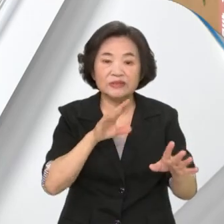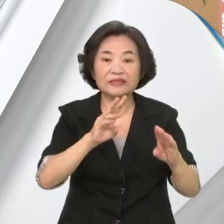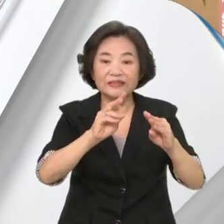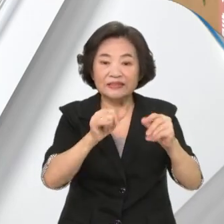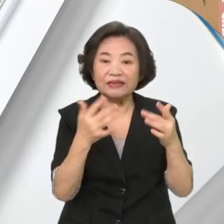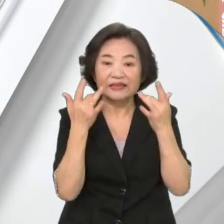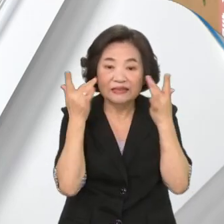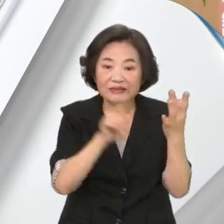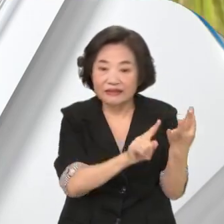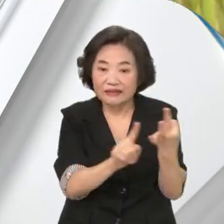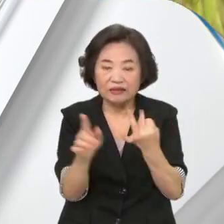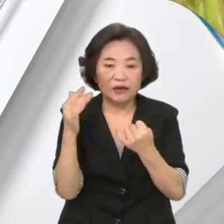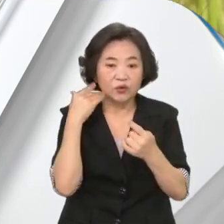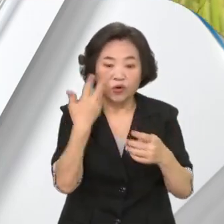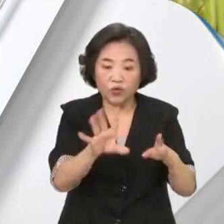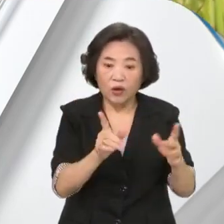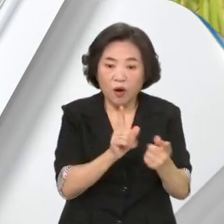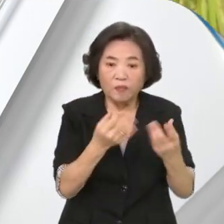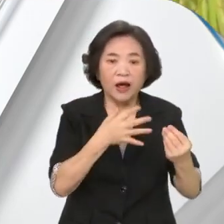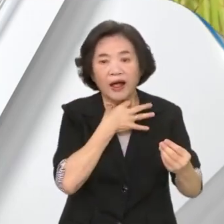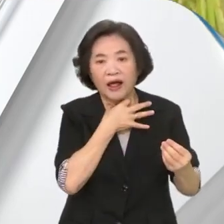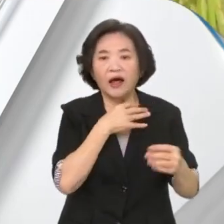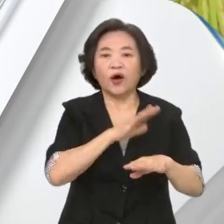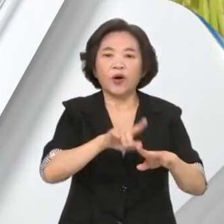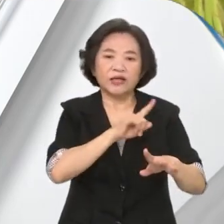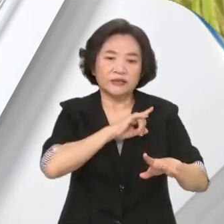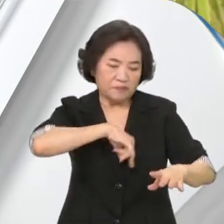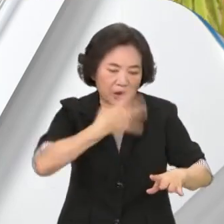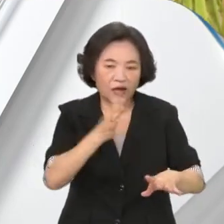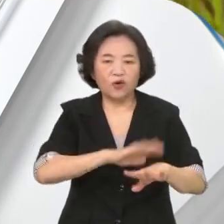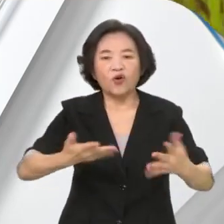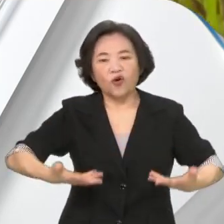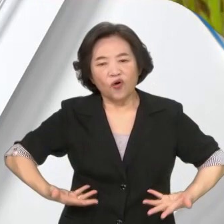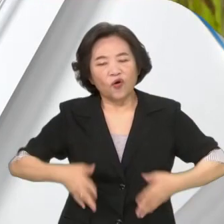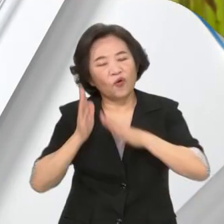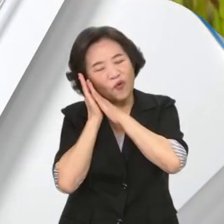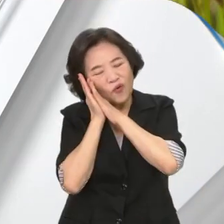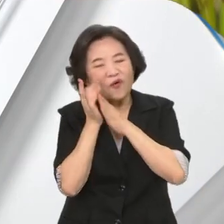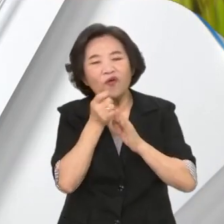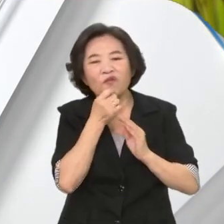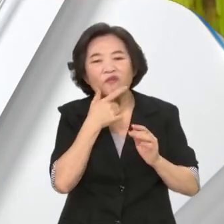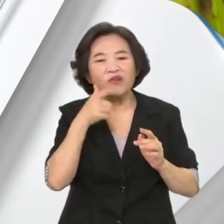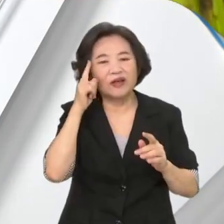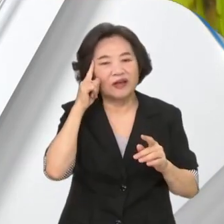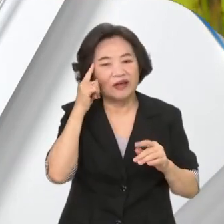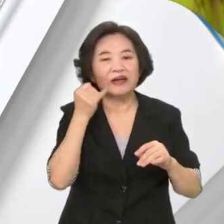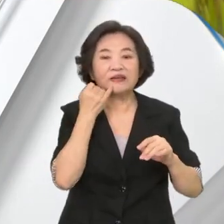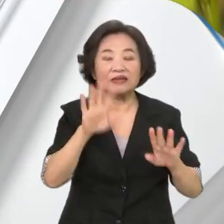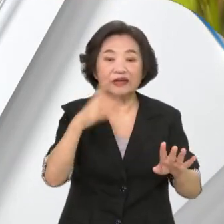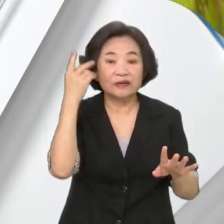植物。希望遇到无水时节，不要表面的奇迹。依归来的高效主要减少填海，